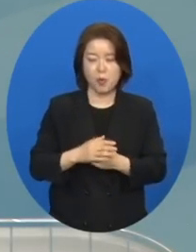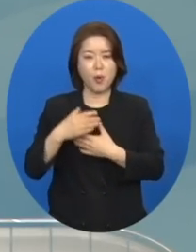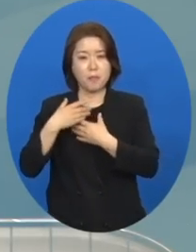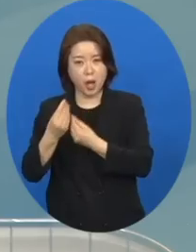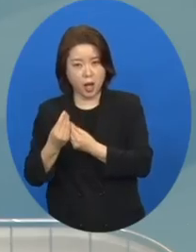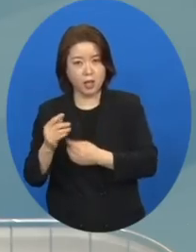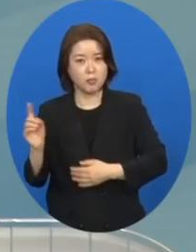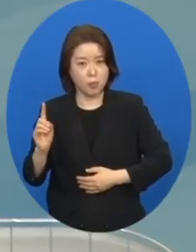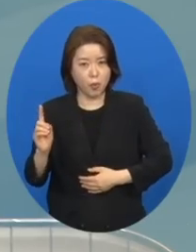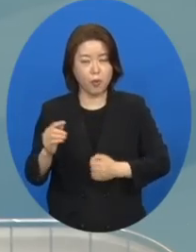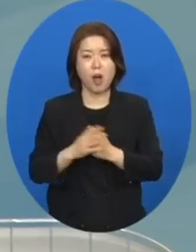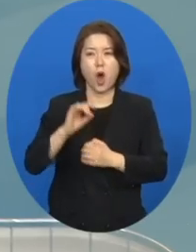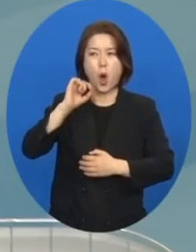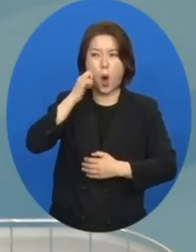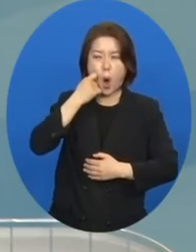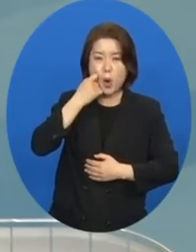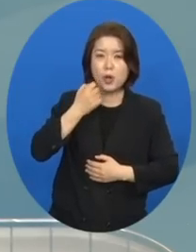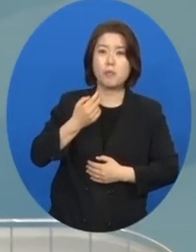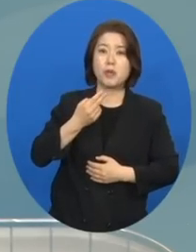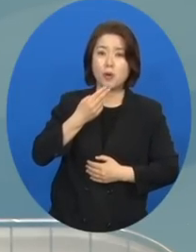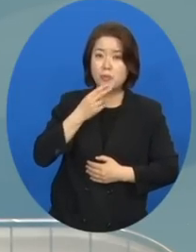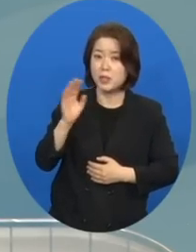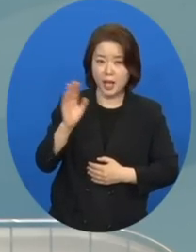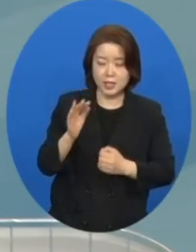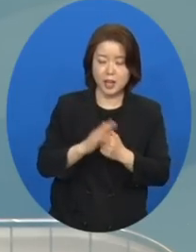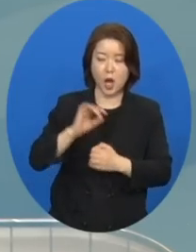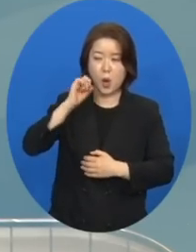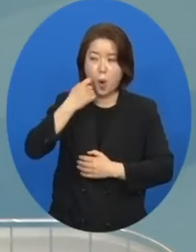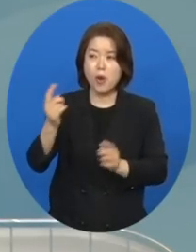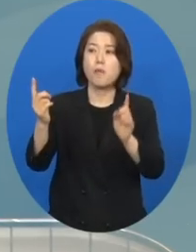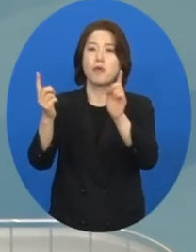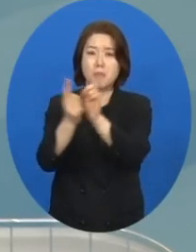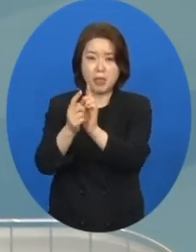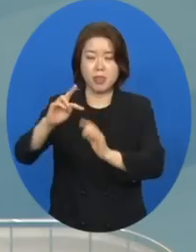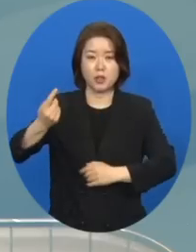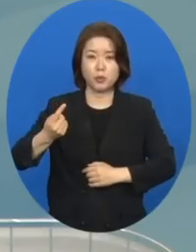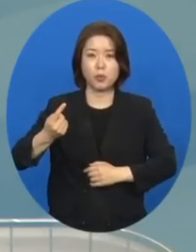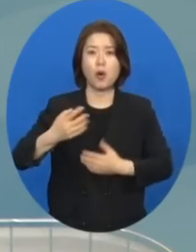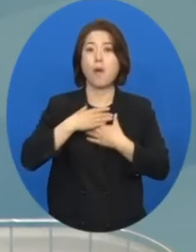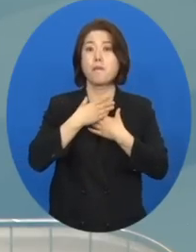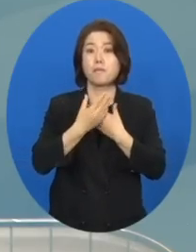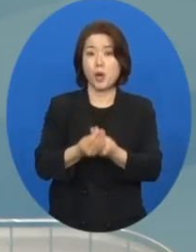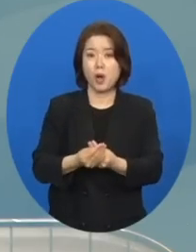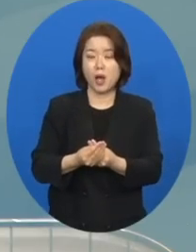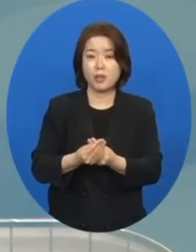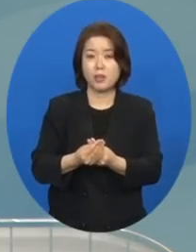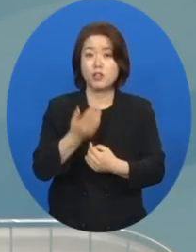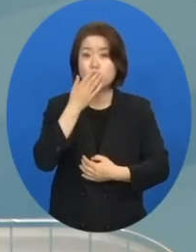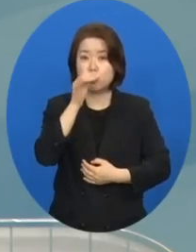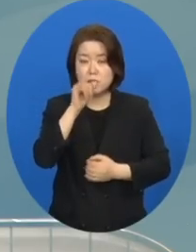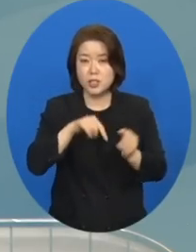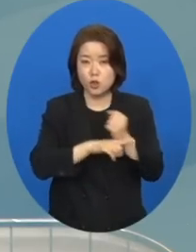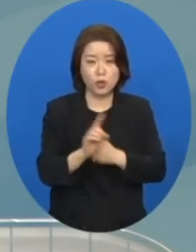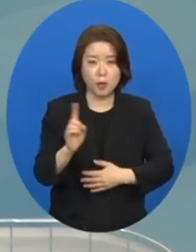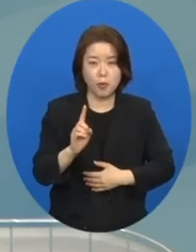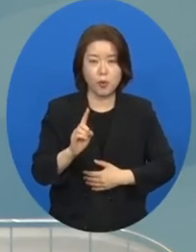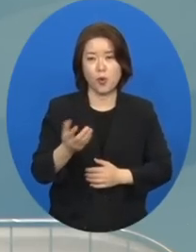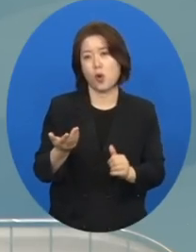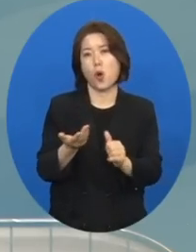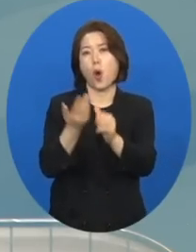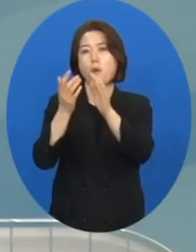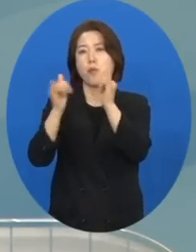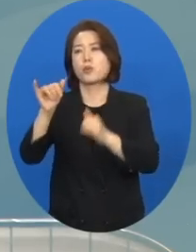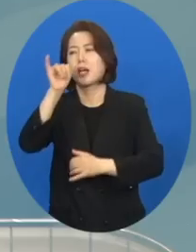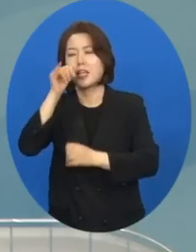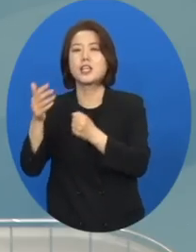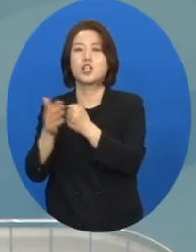아니라 어려운 일을 만나도 평안이 있는 이유가 목자가 함께 있기 때문에 괜찮은 거예요 사망의 음침한